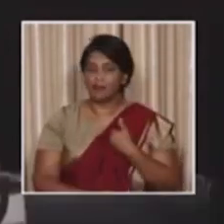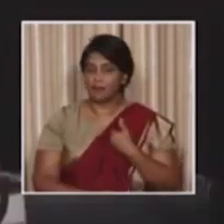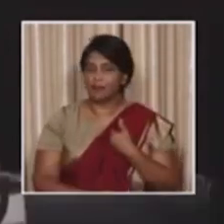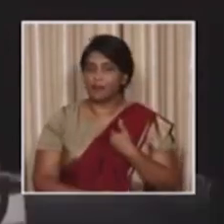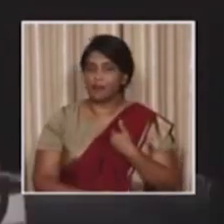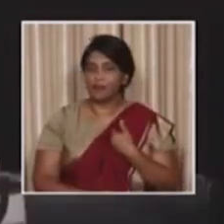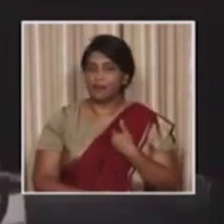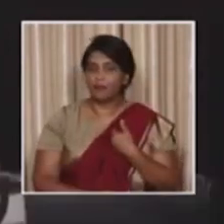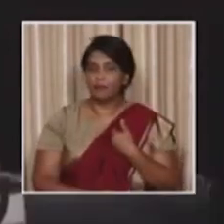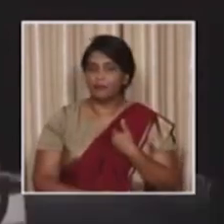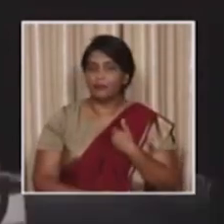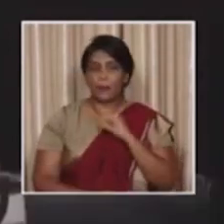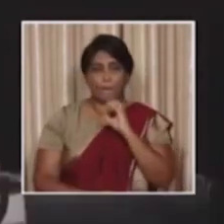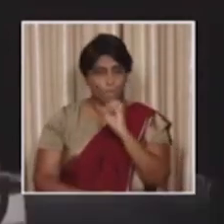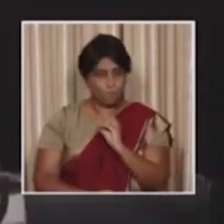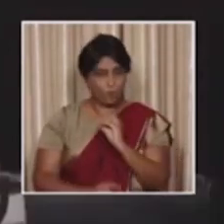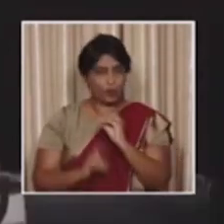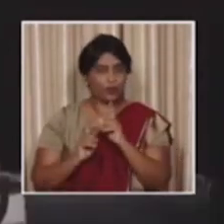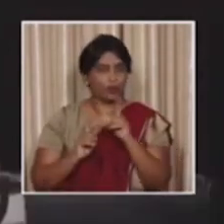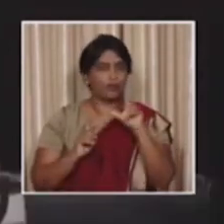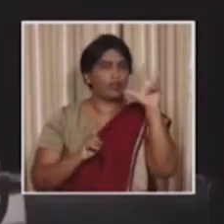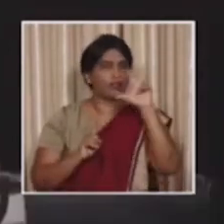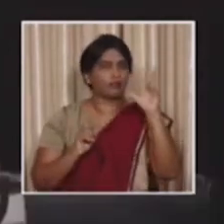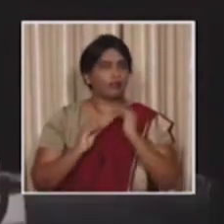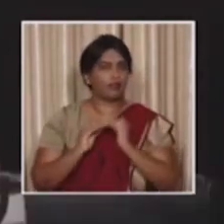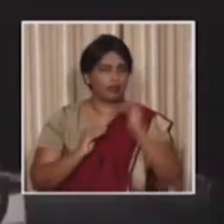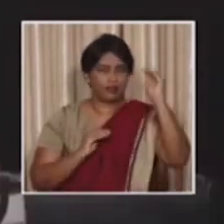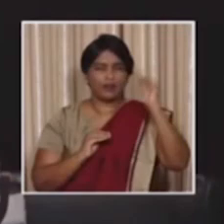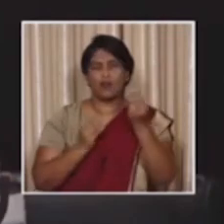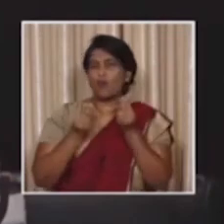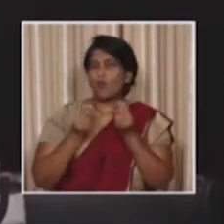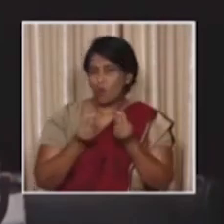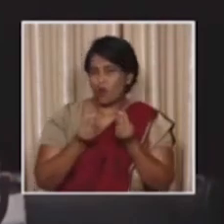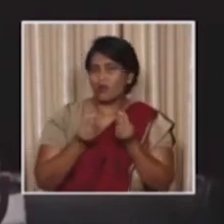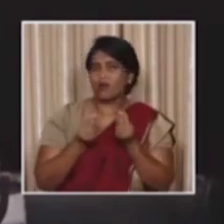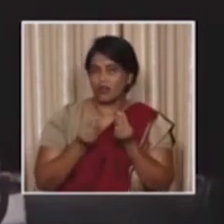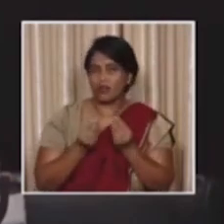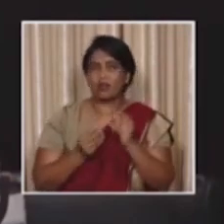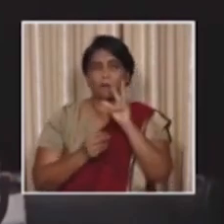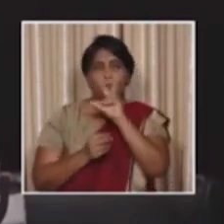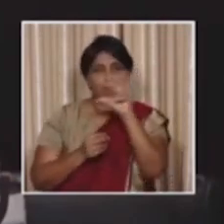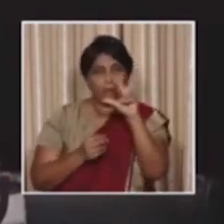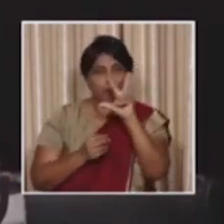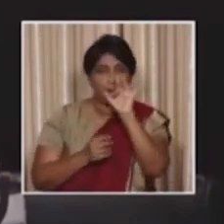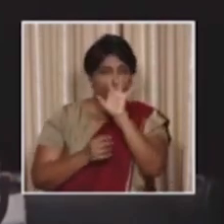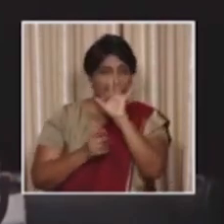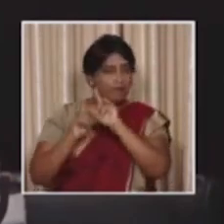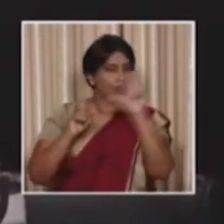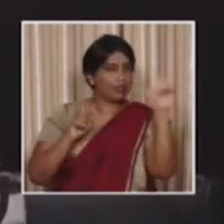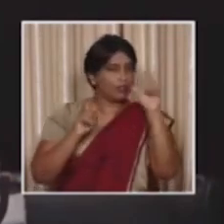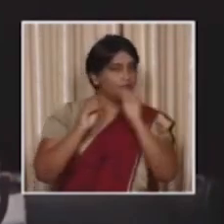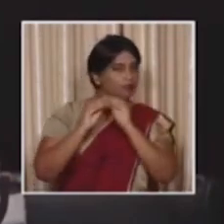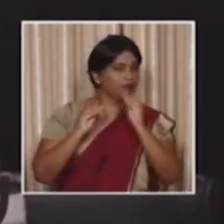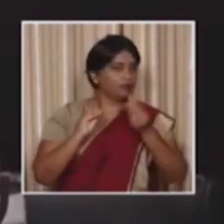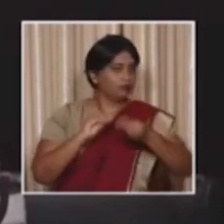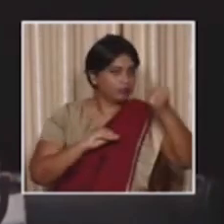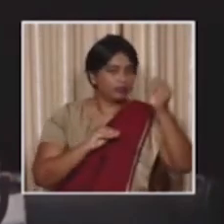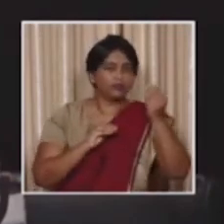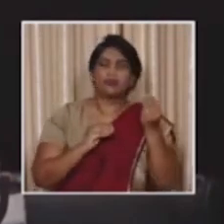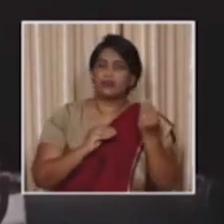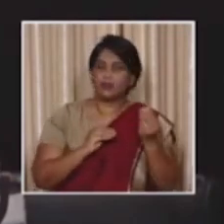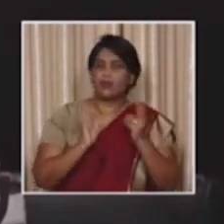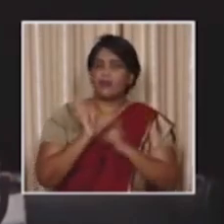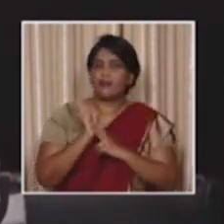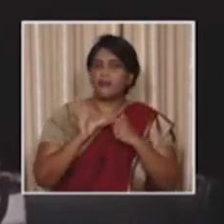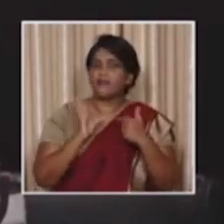பதிலளித்த ராஜாங்க அமைச்சர் ரஞ்சித் சியாமலாபிட்டிய வரி அதிகரிக்கப்பட்டால் மக்கள் நெருக்கடியை எதிர்கொள்வார்கள் என நாம் அறிவோம். அதற்கு ஏதுவான